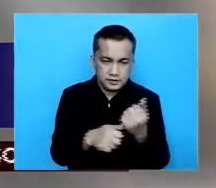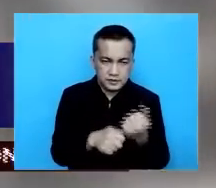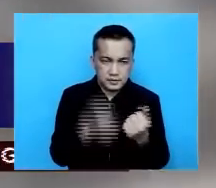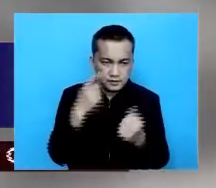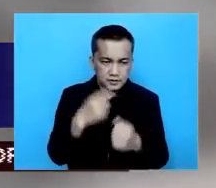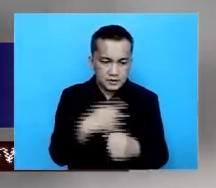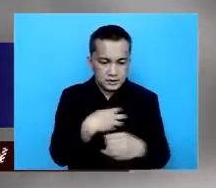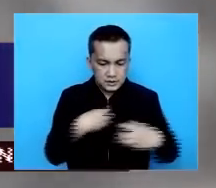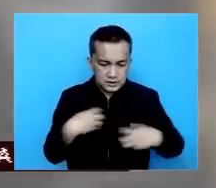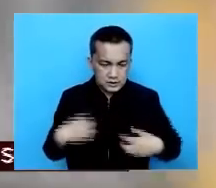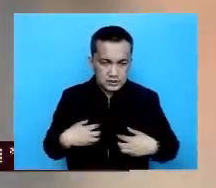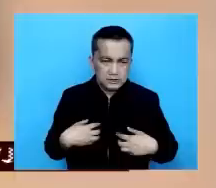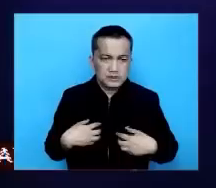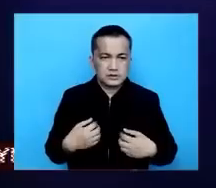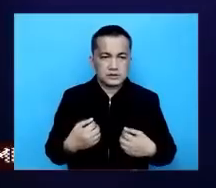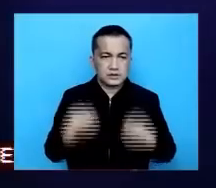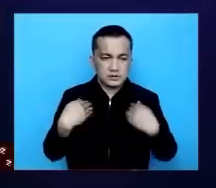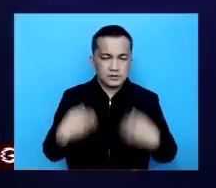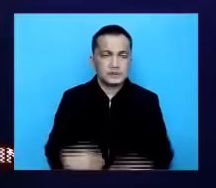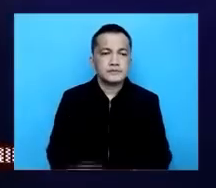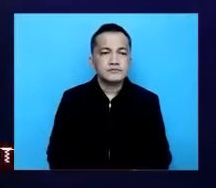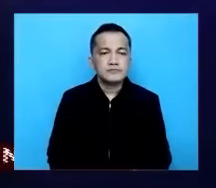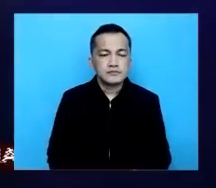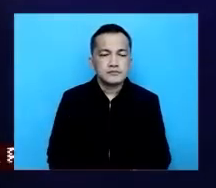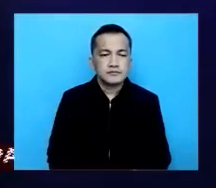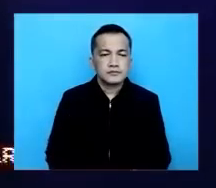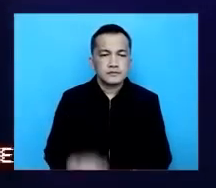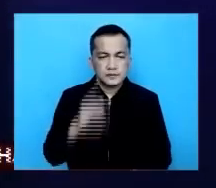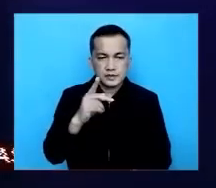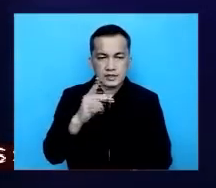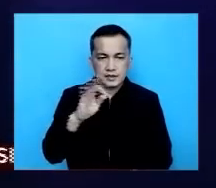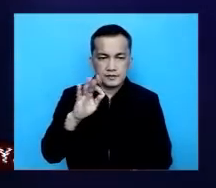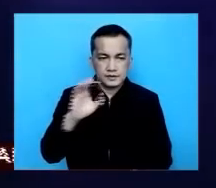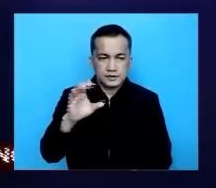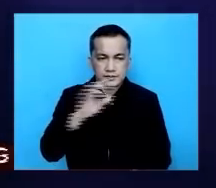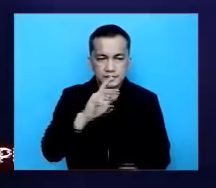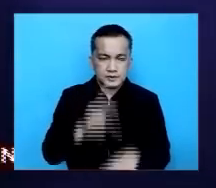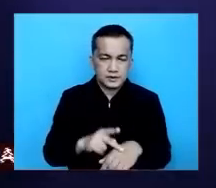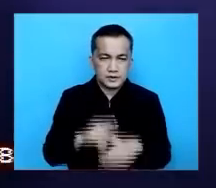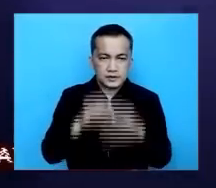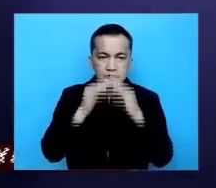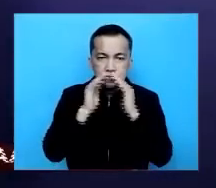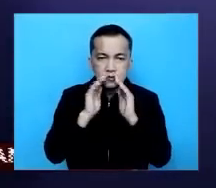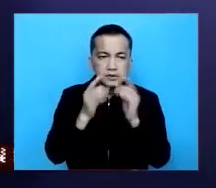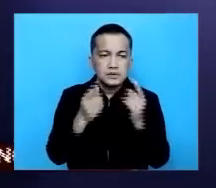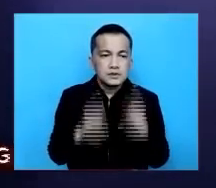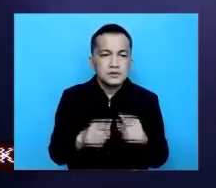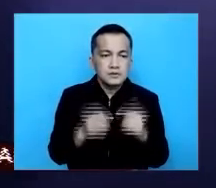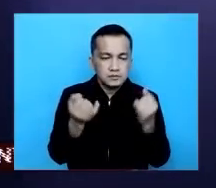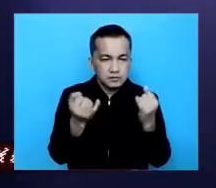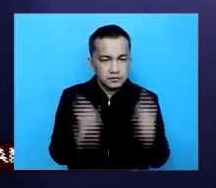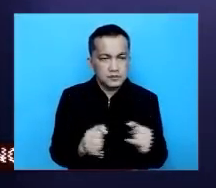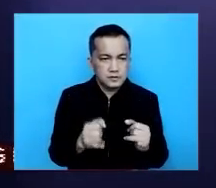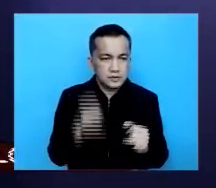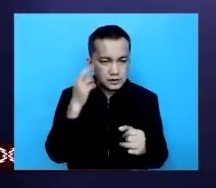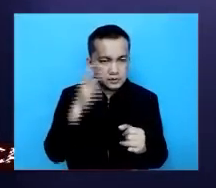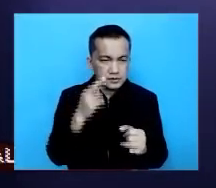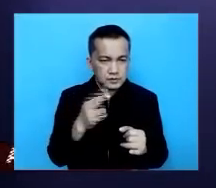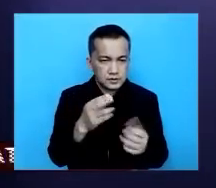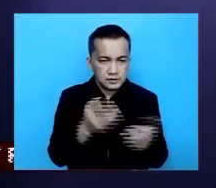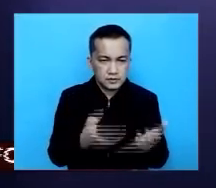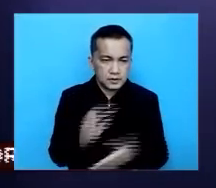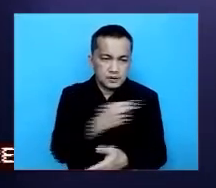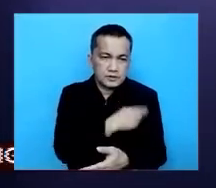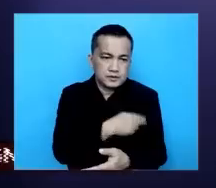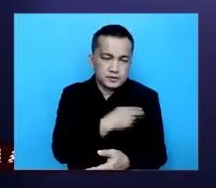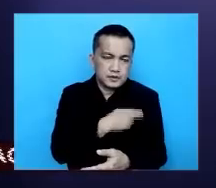tinamong sunog sa katawan. Sa pahayag naman ng KFC Philippines, ikinalulungkot nilang nangyaring insidente na naging dahilan ng pagka-ospital ng